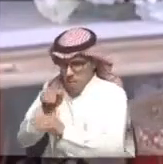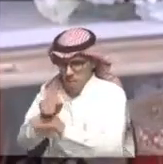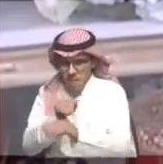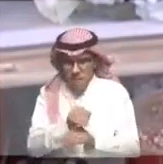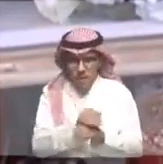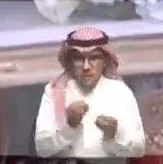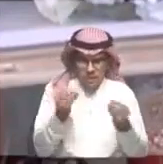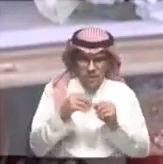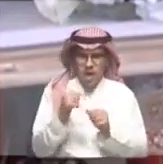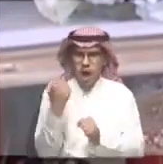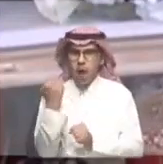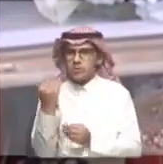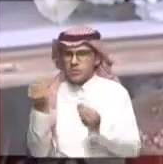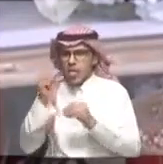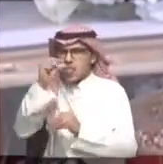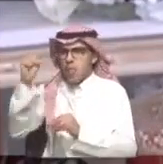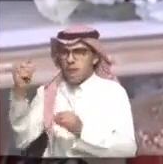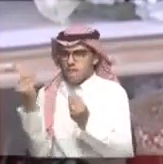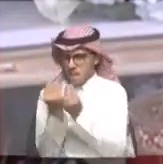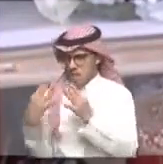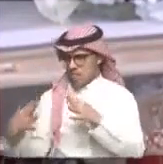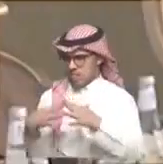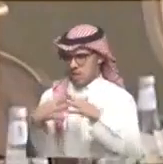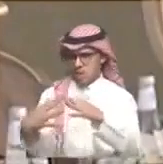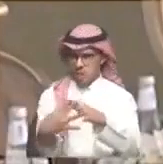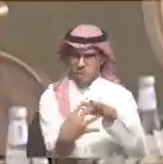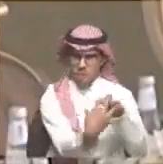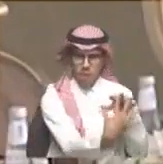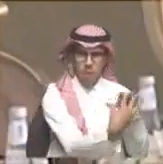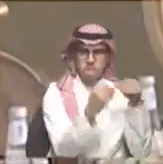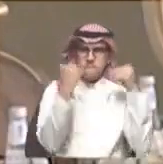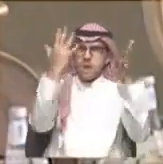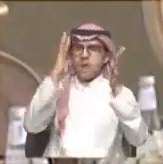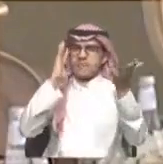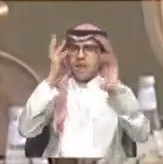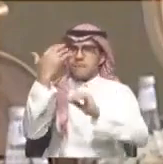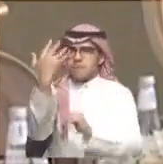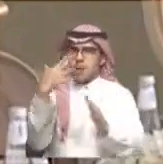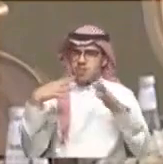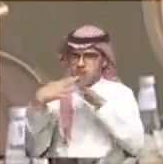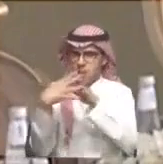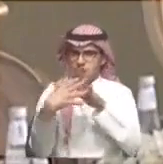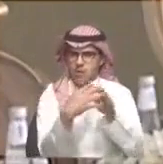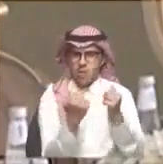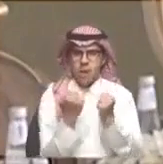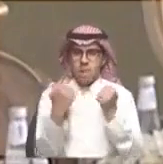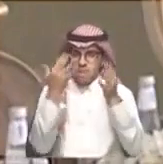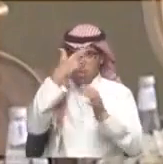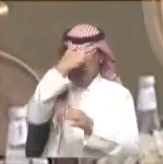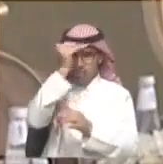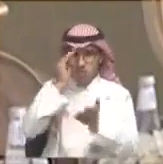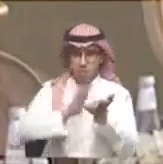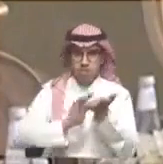وذلك بتقوية الروابط العسكرية بين الدول المشاركة وتعزيز المهارات المختلفة والرفع من مستوى الاستعداد القتالي.